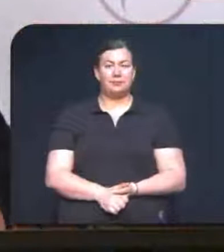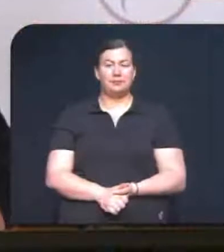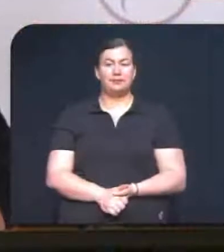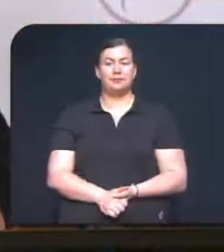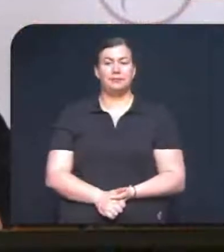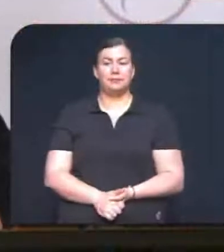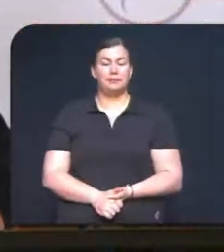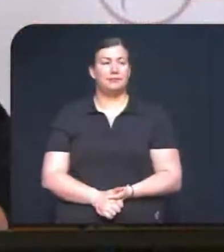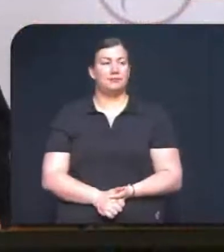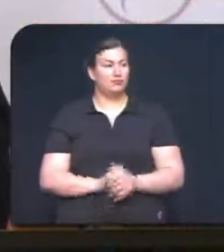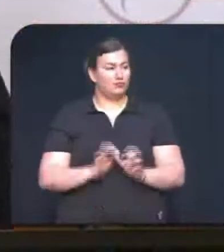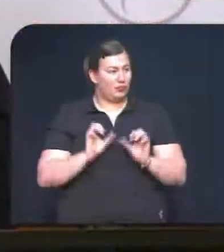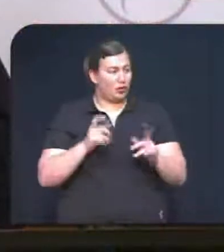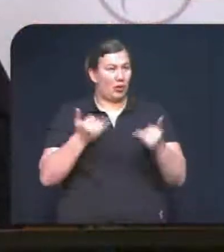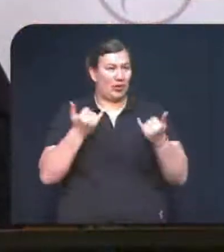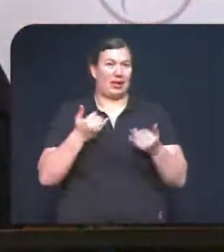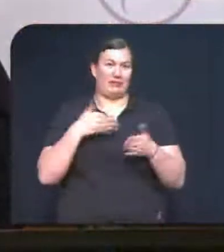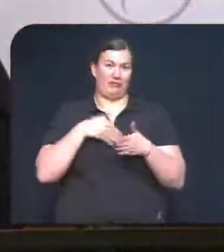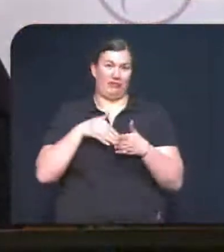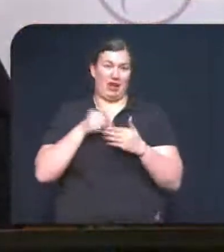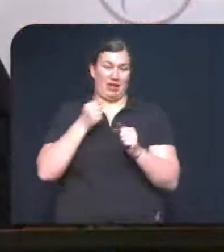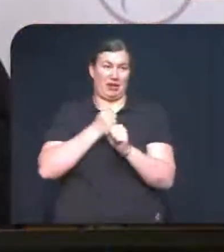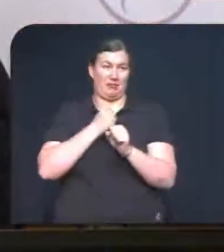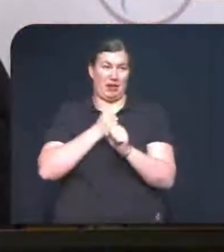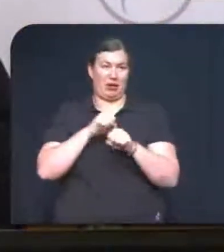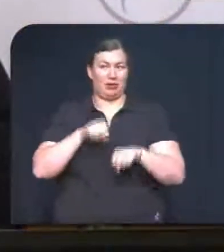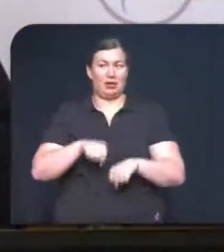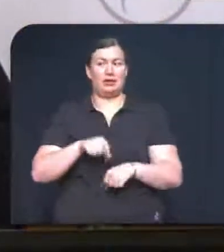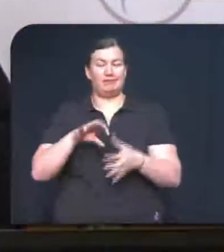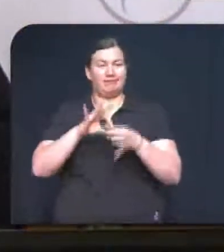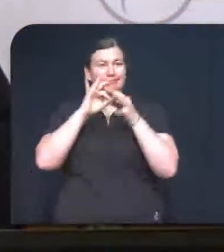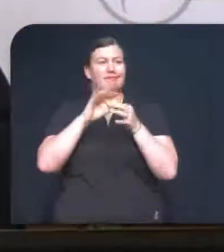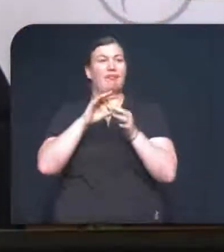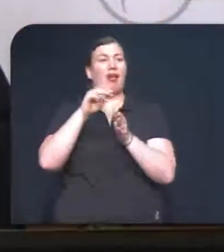so wir können weitermachen mit Wahlprogramm